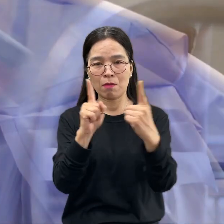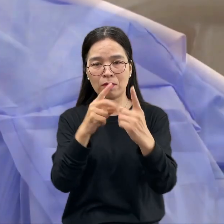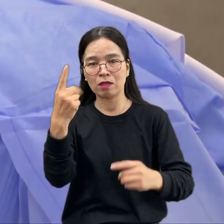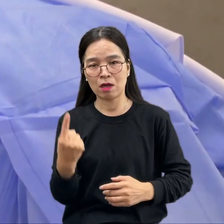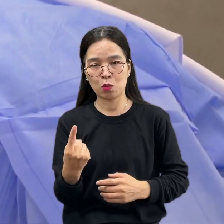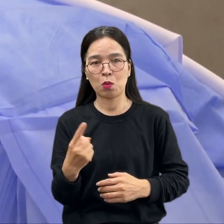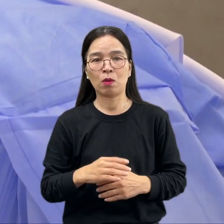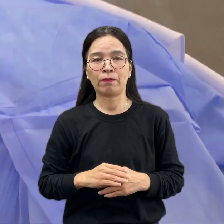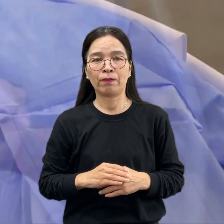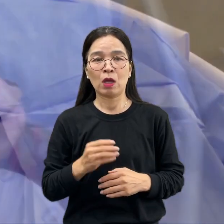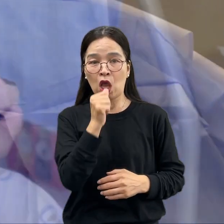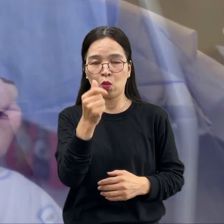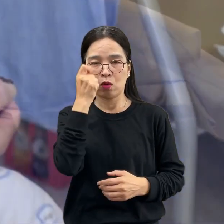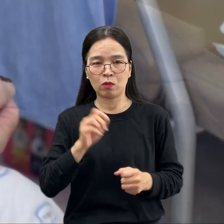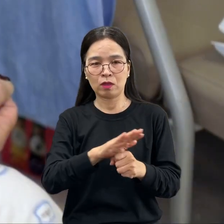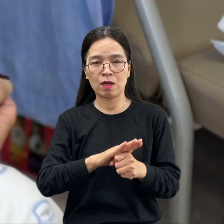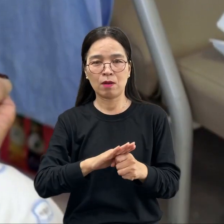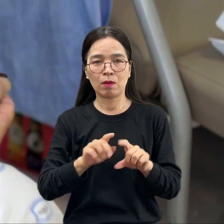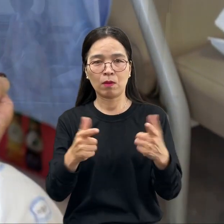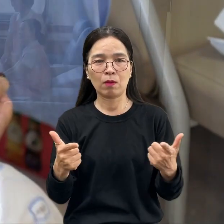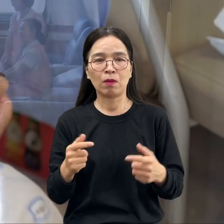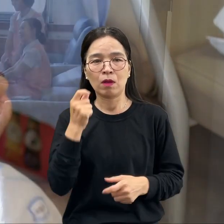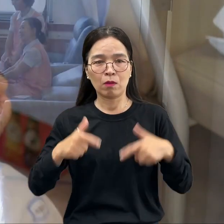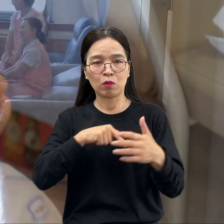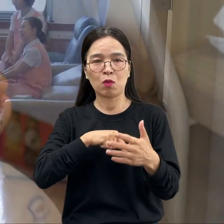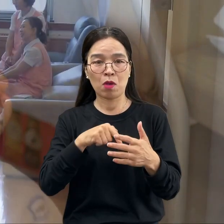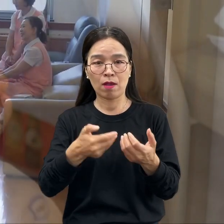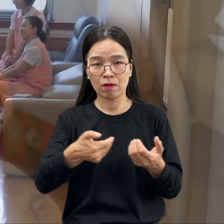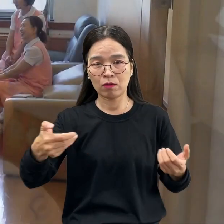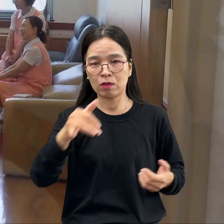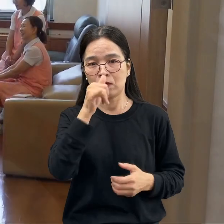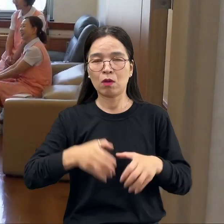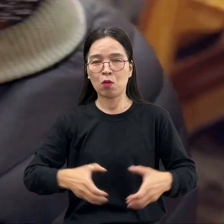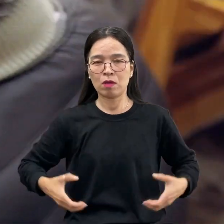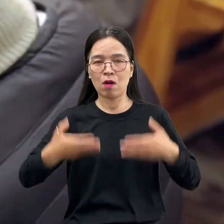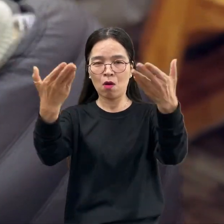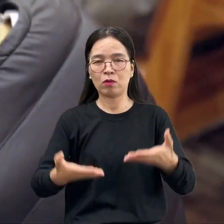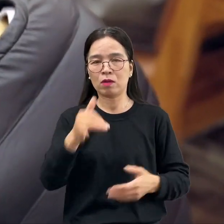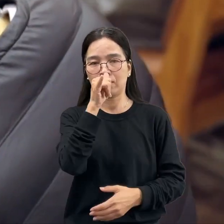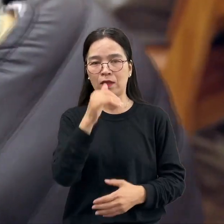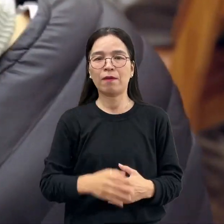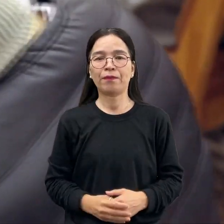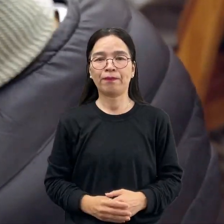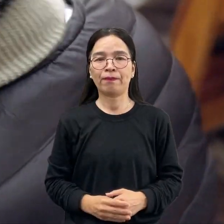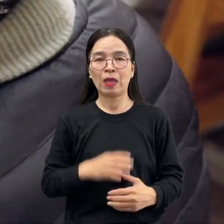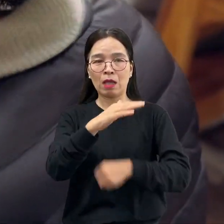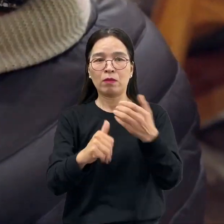마지막 날을 맞이할지라도 결코 슬프지 않고 기쁨 속에 떠나갈 수 있는 용기를 얻을 수